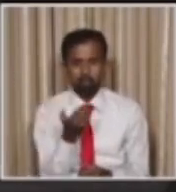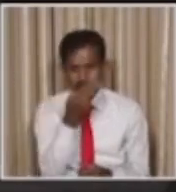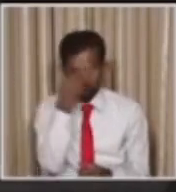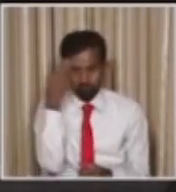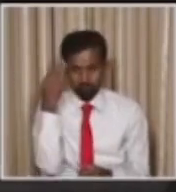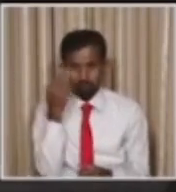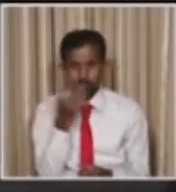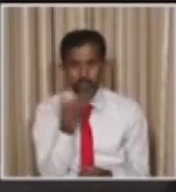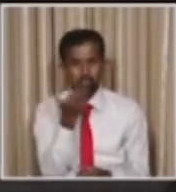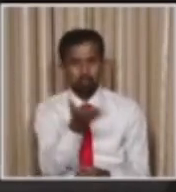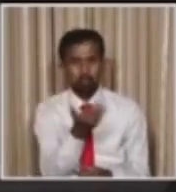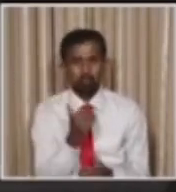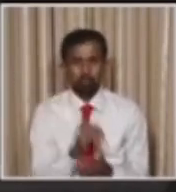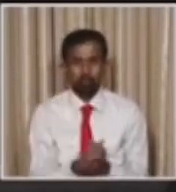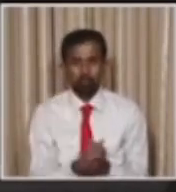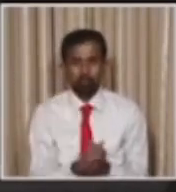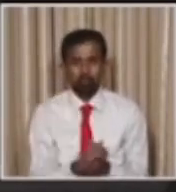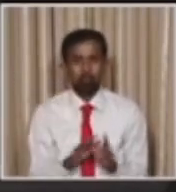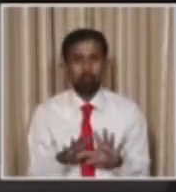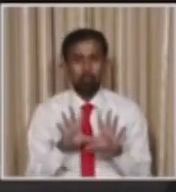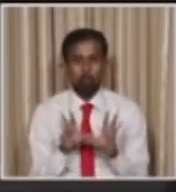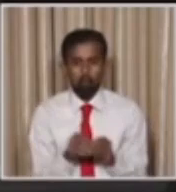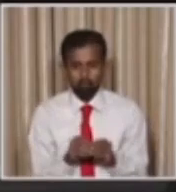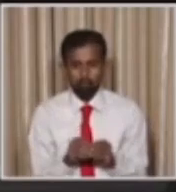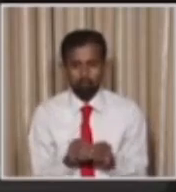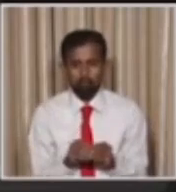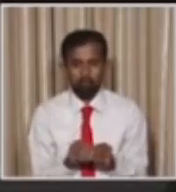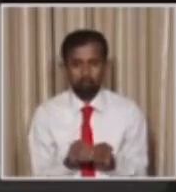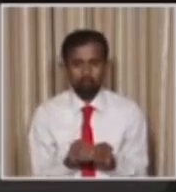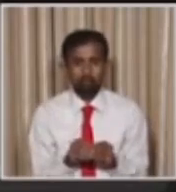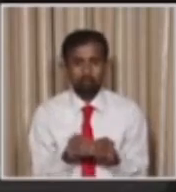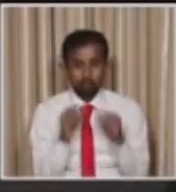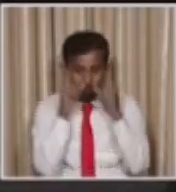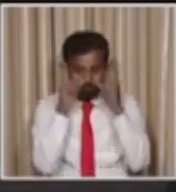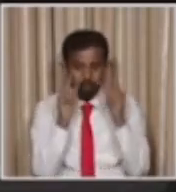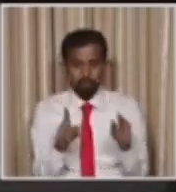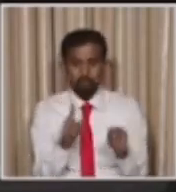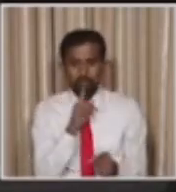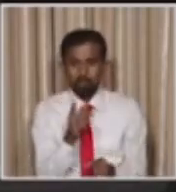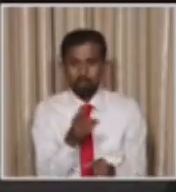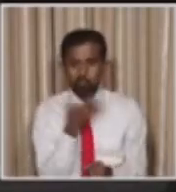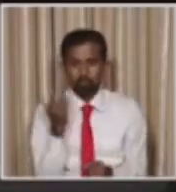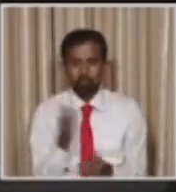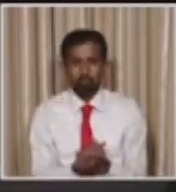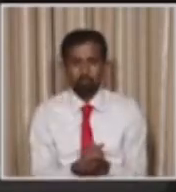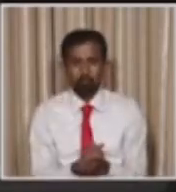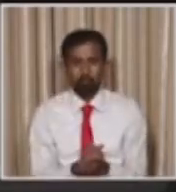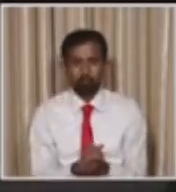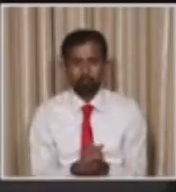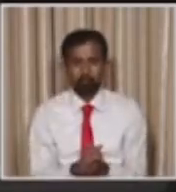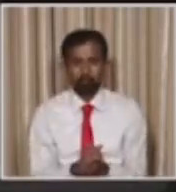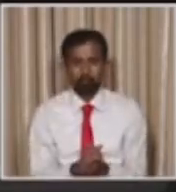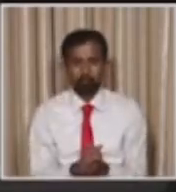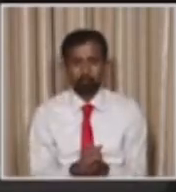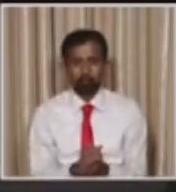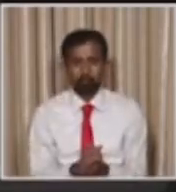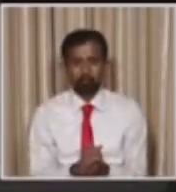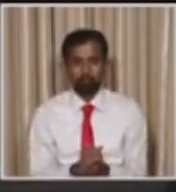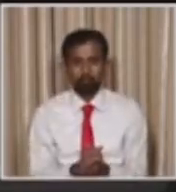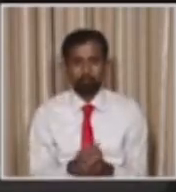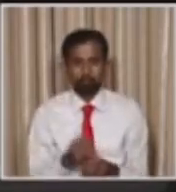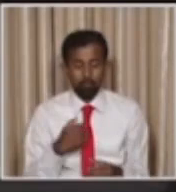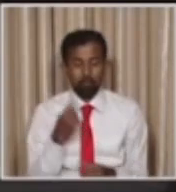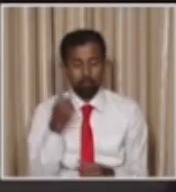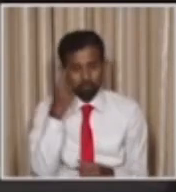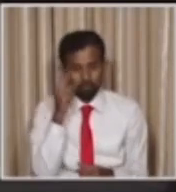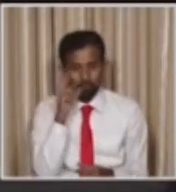ஆகம அதஹனா புலாம் மேயர் பொதுவே பொதுவே தனுவத் கிரி மக்கரன் திபுரா கர்மந்ததும புதுவா ஏ சமய கண்ணது கராத கேனக அபி கல்பனா